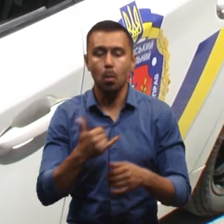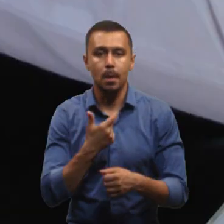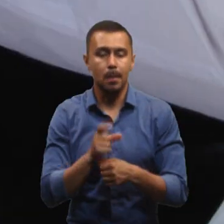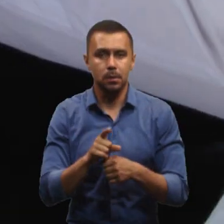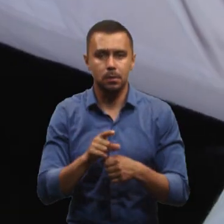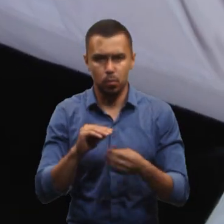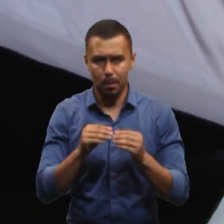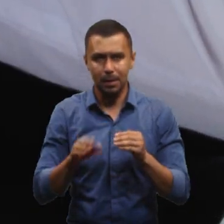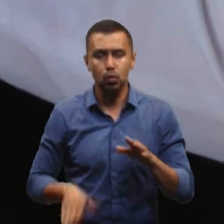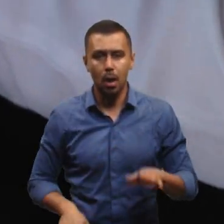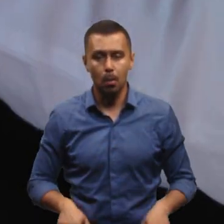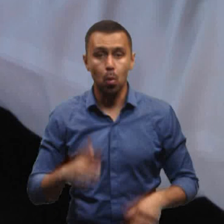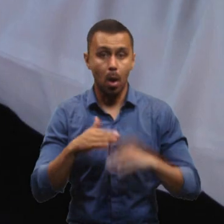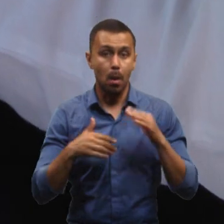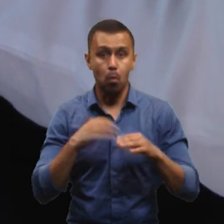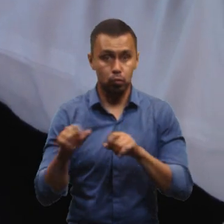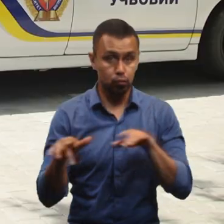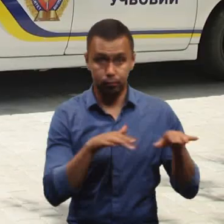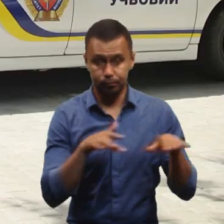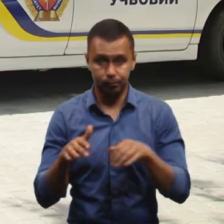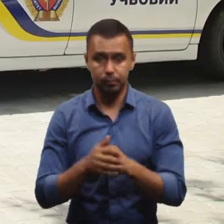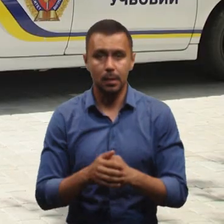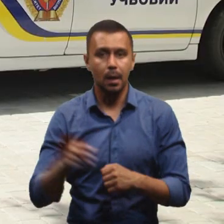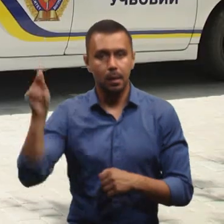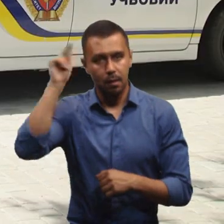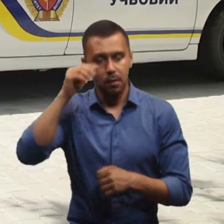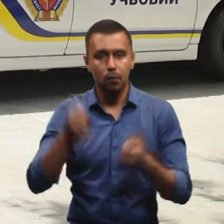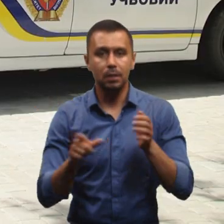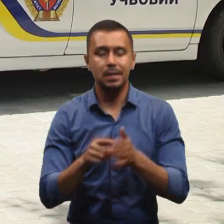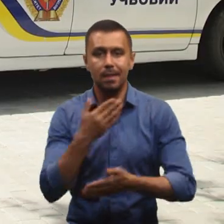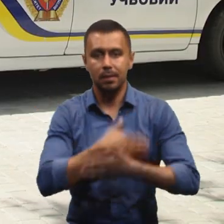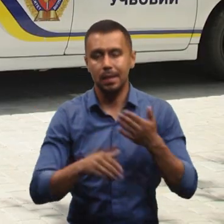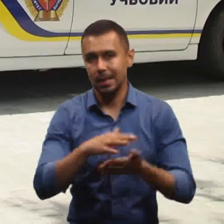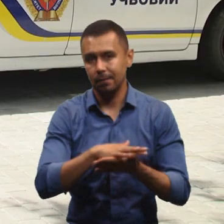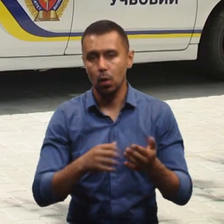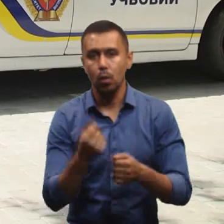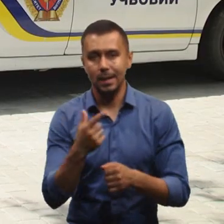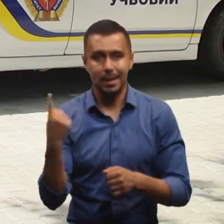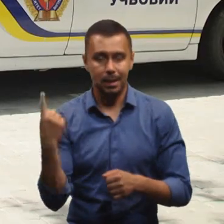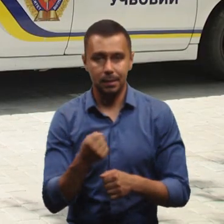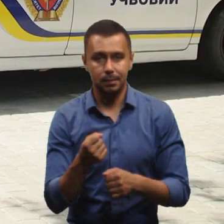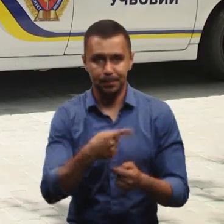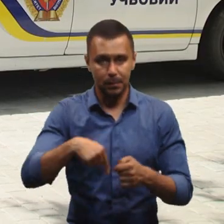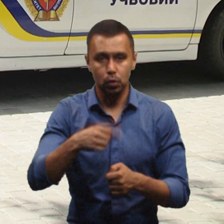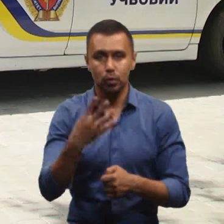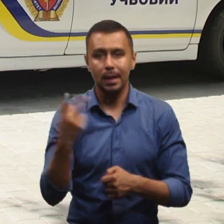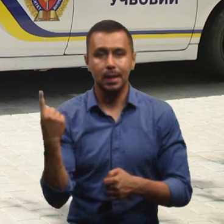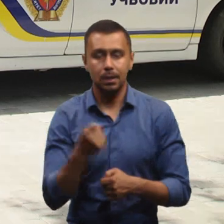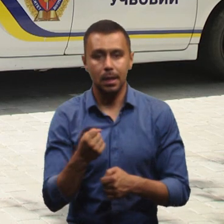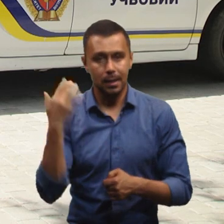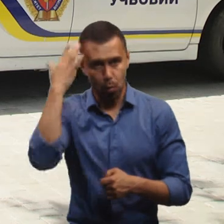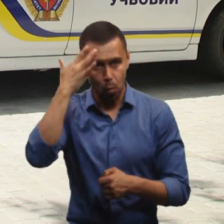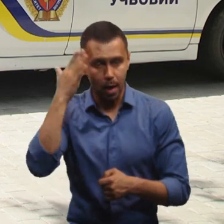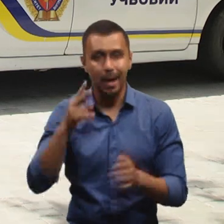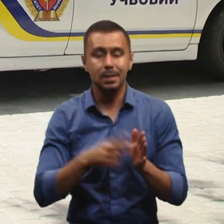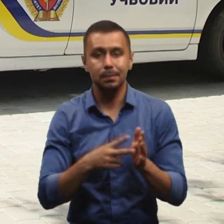уражені ноги, руками я можу керувати. Навчання водіїв з інвалідністю триває 11 тижнів, з яких 4 тижні – це теорія та